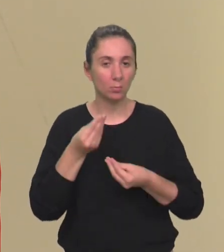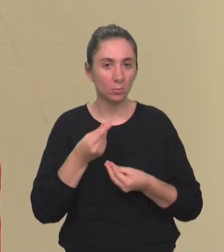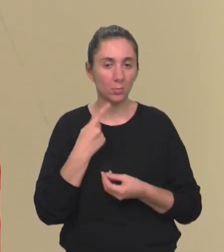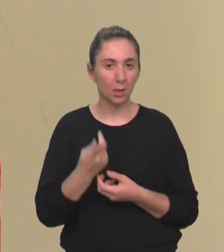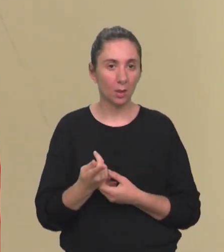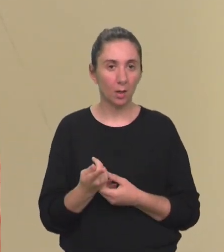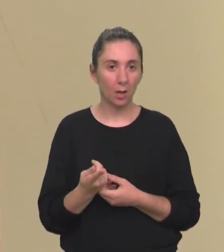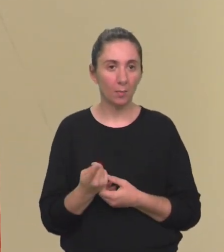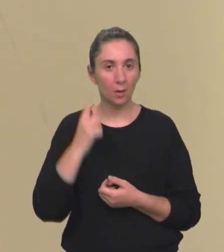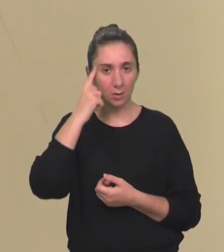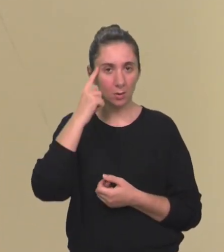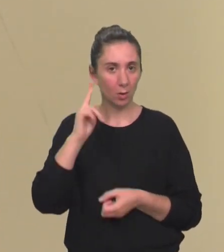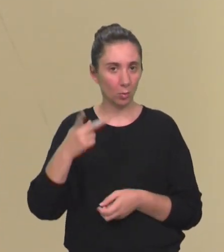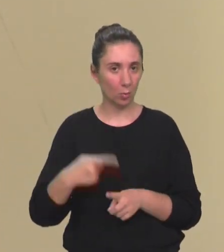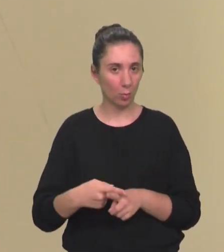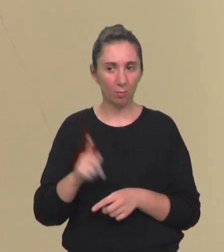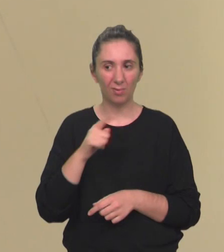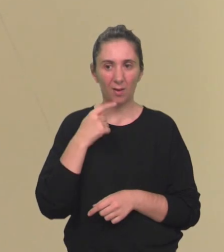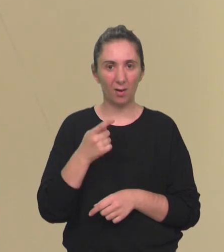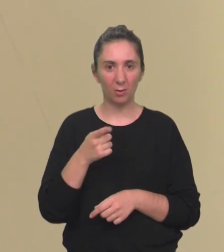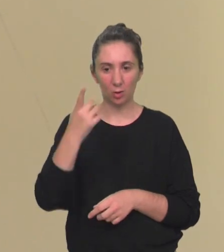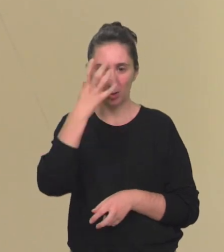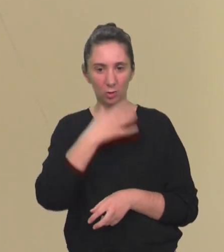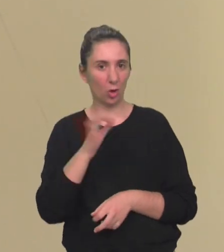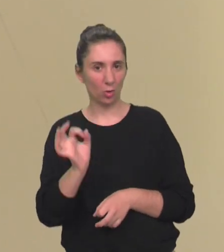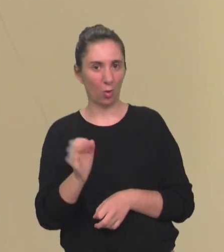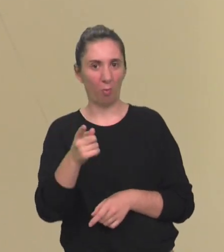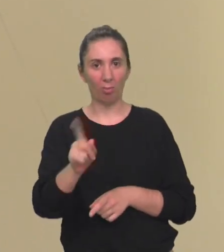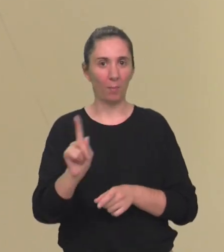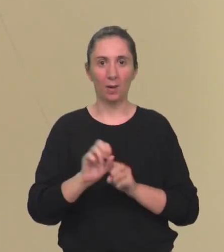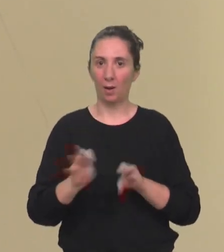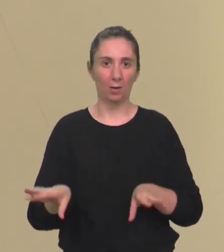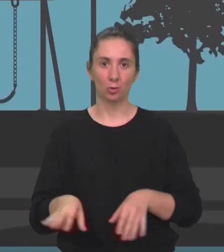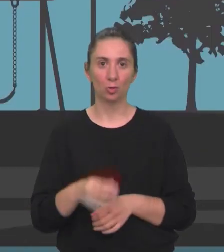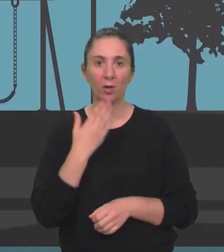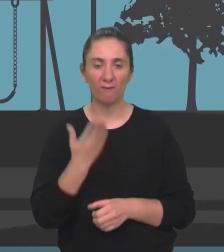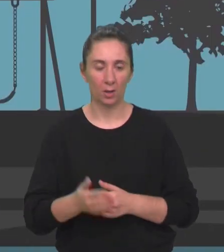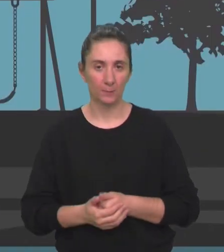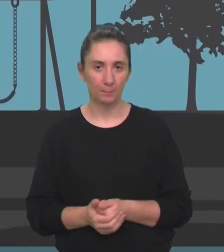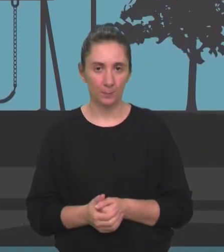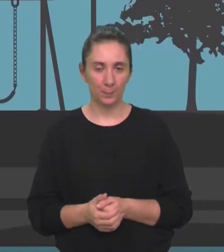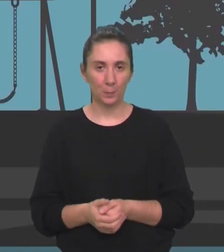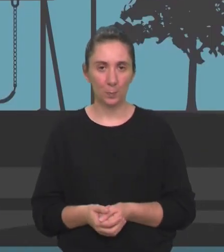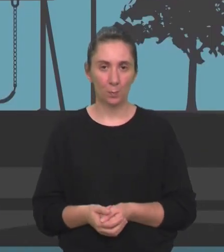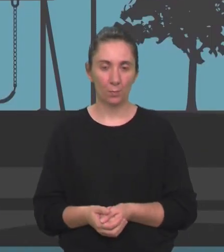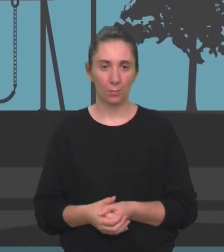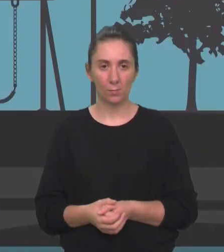da sjetite se drugi put da ne kažete ali izgledaš tako dobro, nije ti ništa. Hvala.